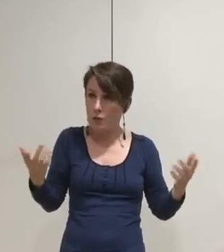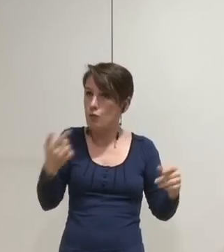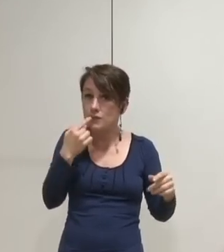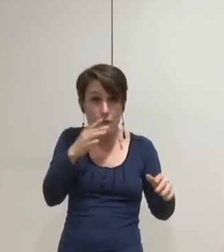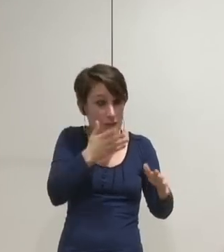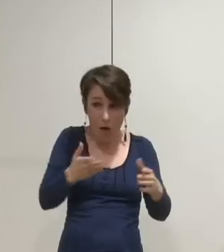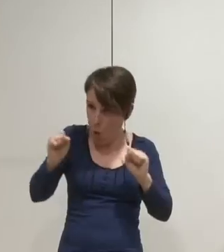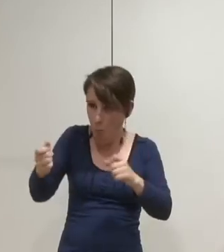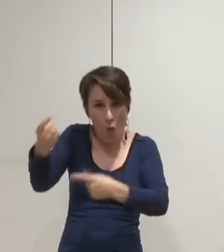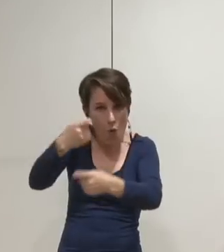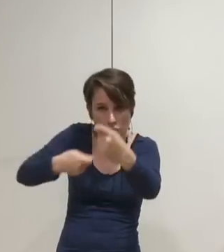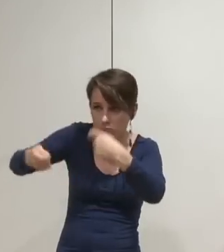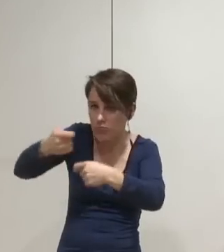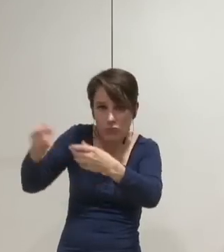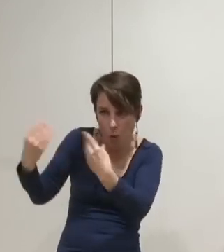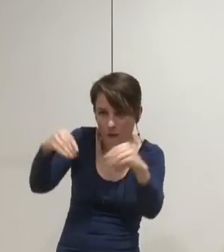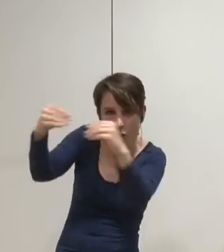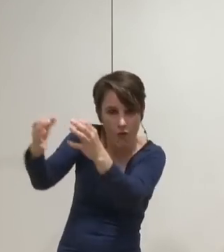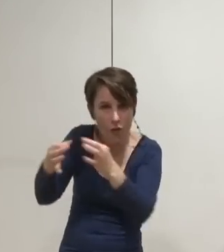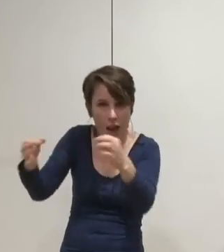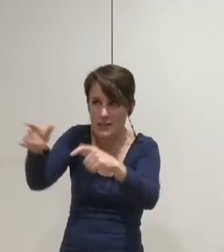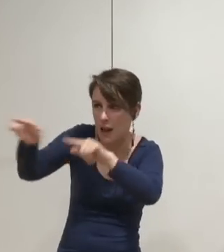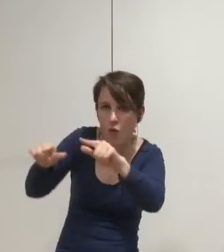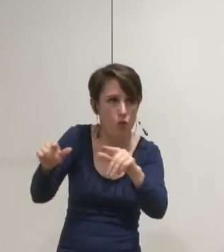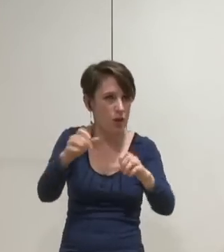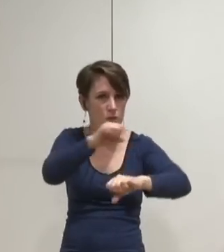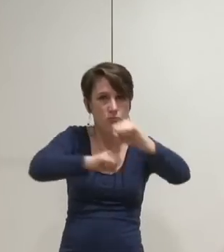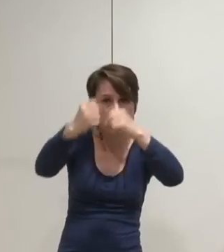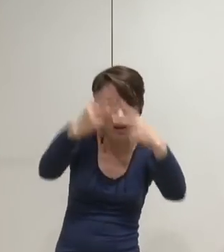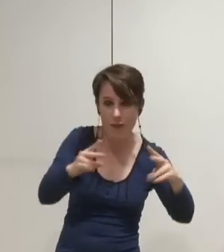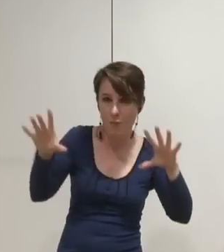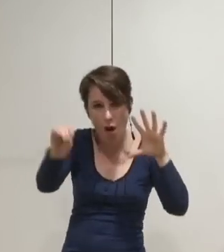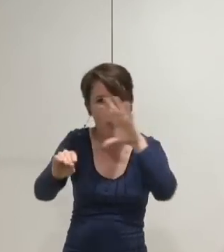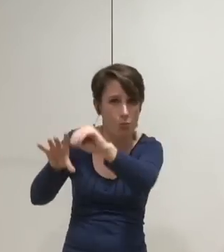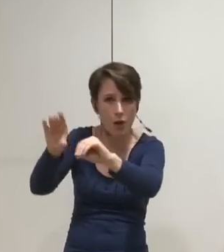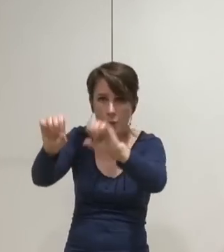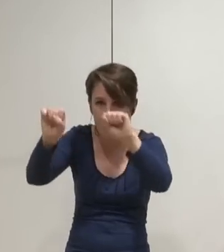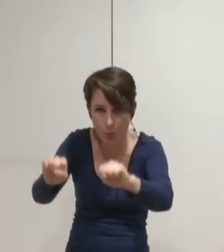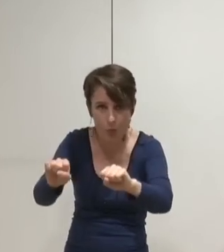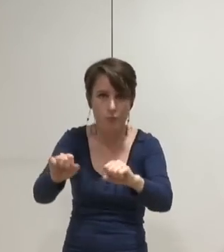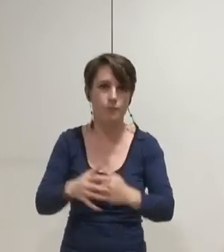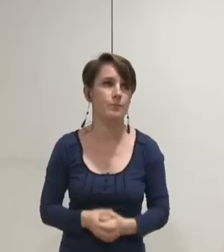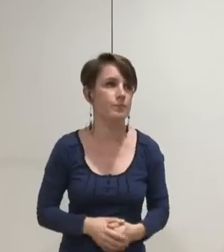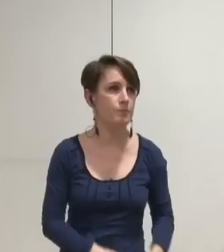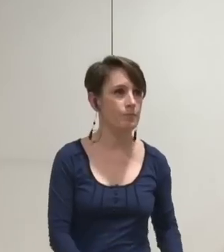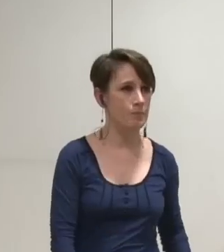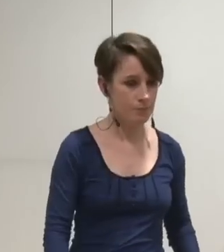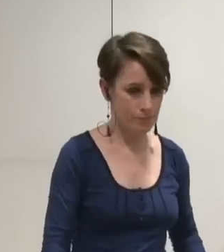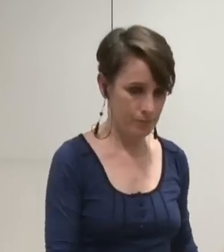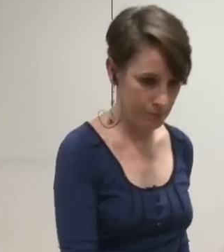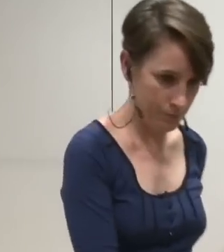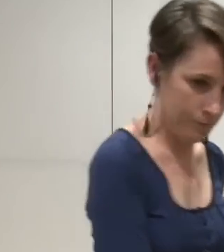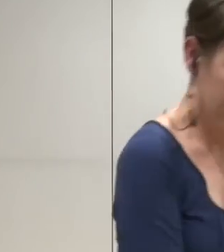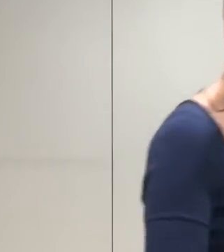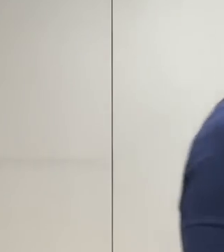à regarder sérieusement pour que nous puissions aider alpexo à se développer c'est ce qui nous guidera nous l'avons dit en octobre